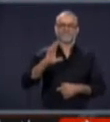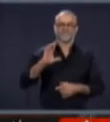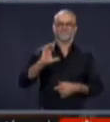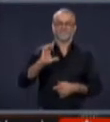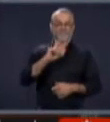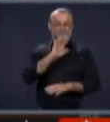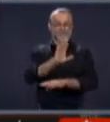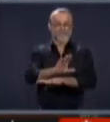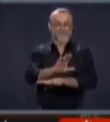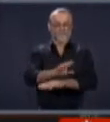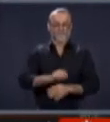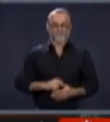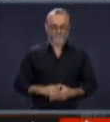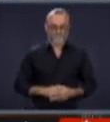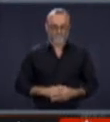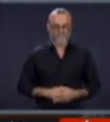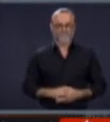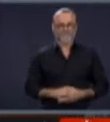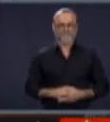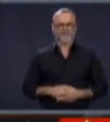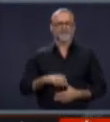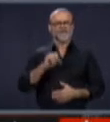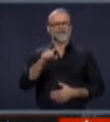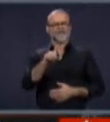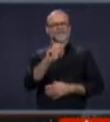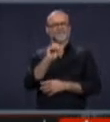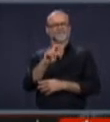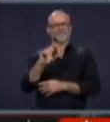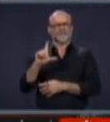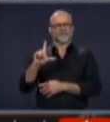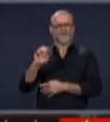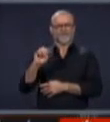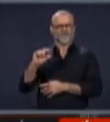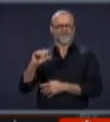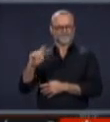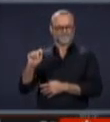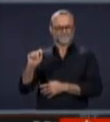après-midi. Mr. Legault. Monsieur Legault.